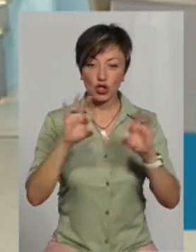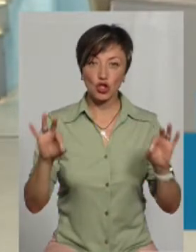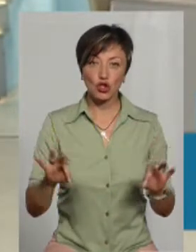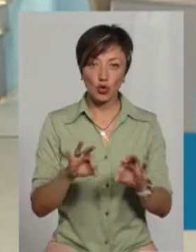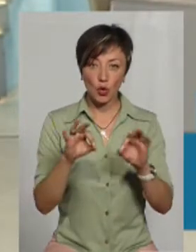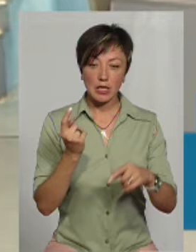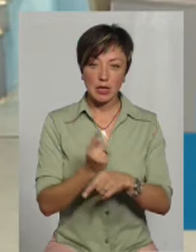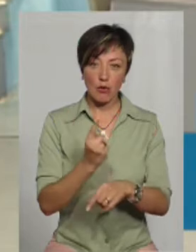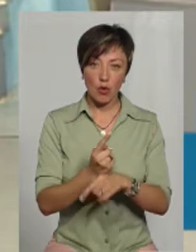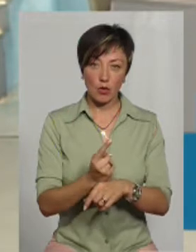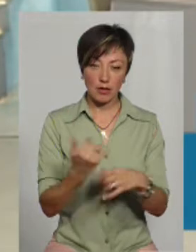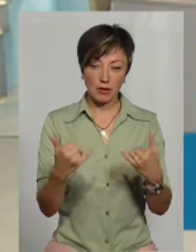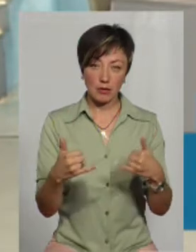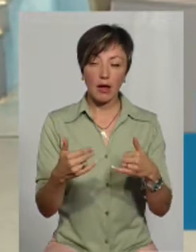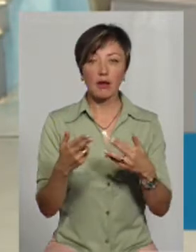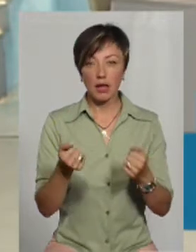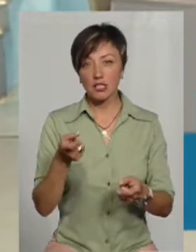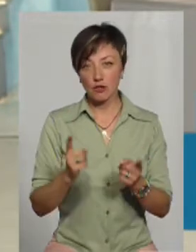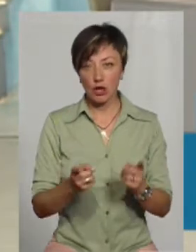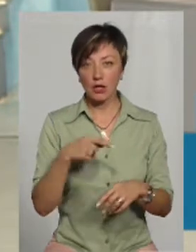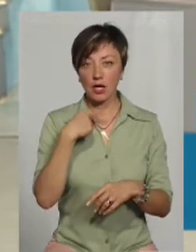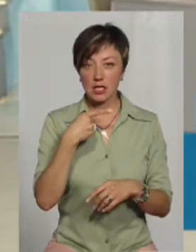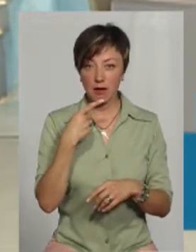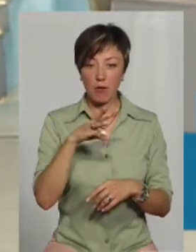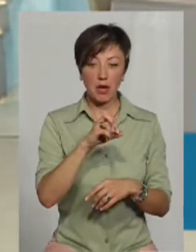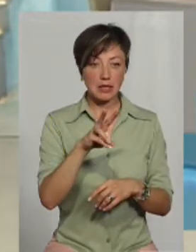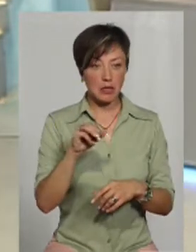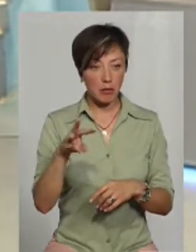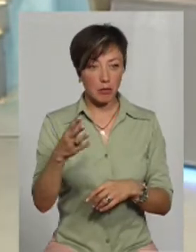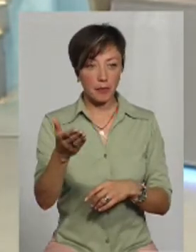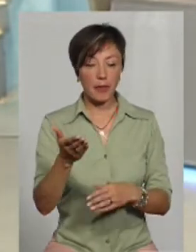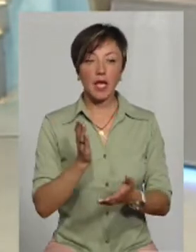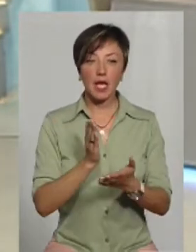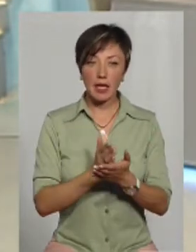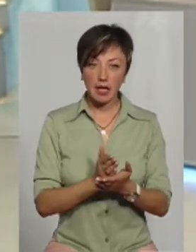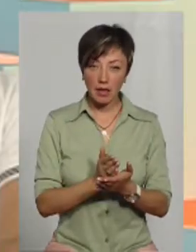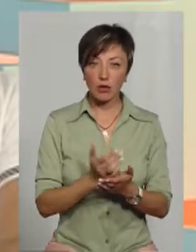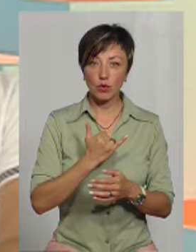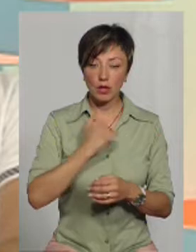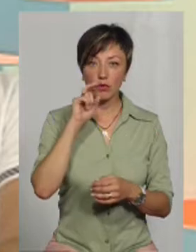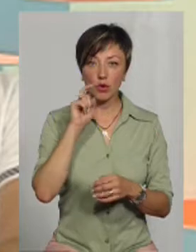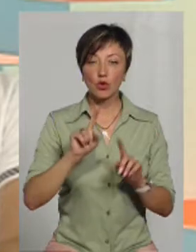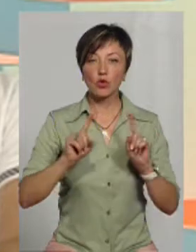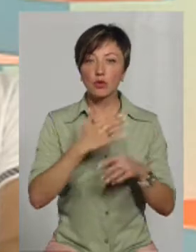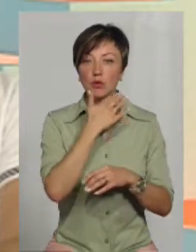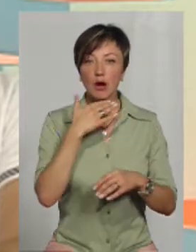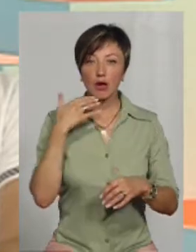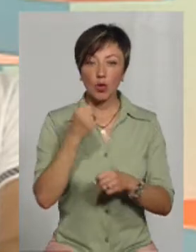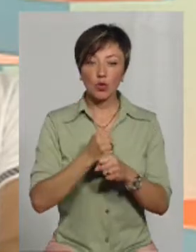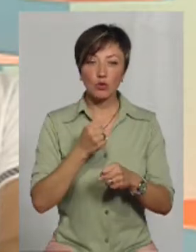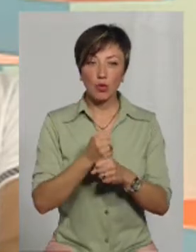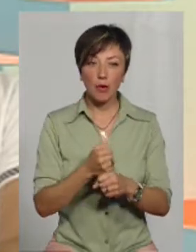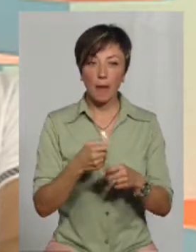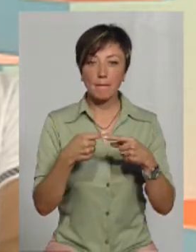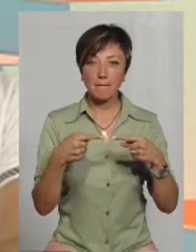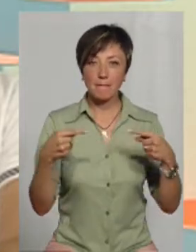нічого із заборонених препаратів. Звичайно, як вже казав Максим, існують в нас в Україні дуже багато розробок, дуже